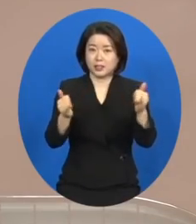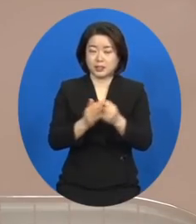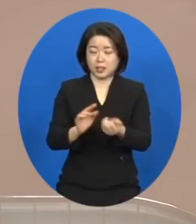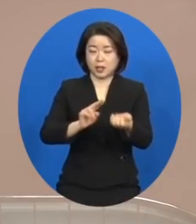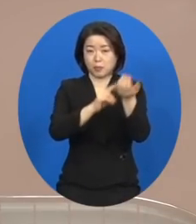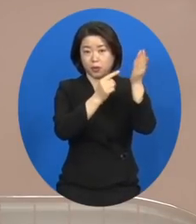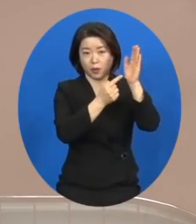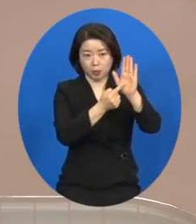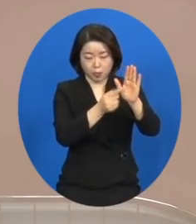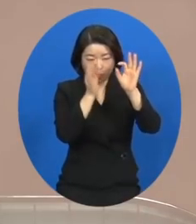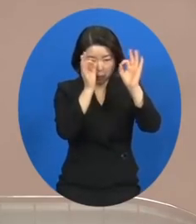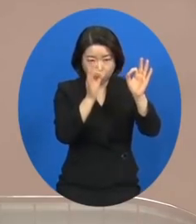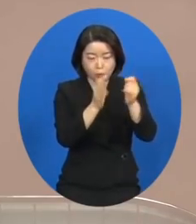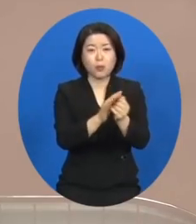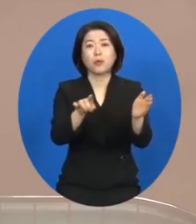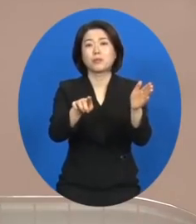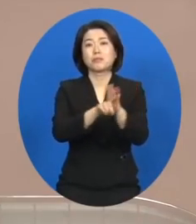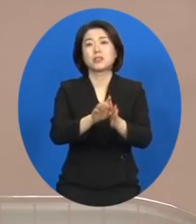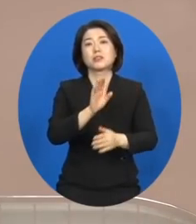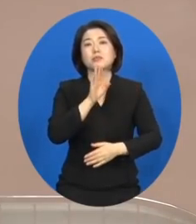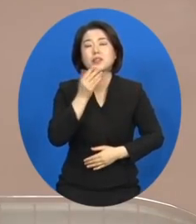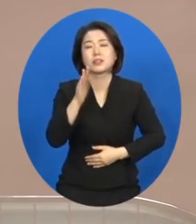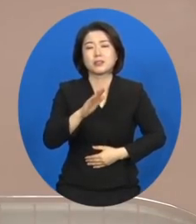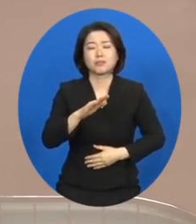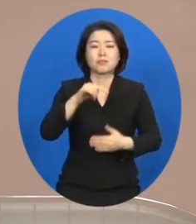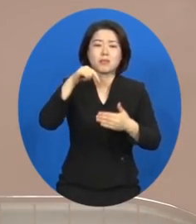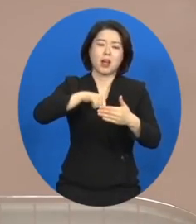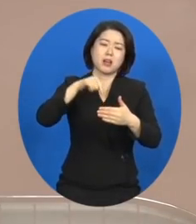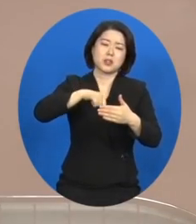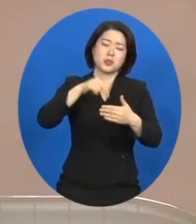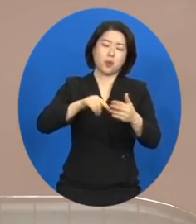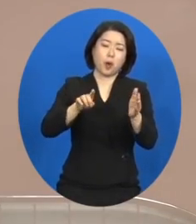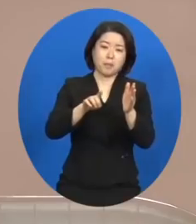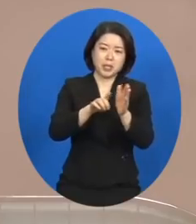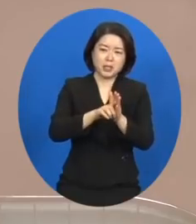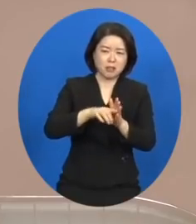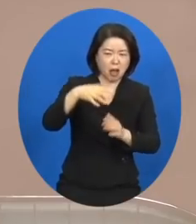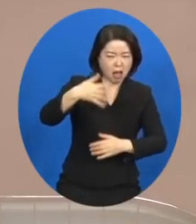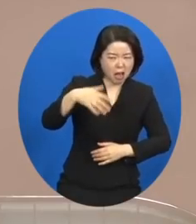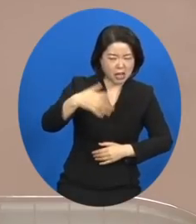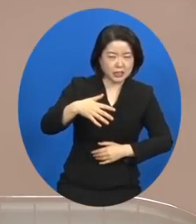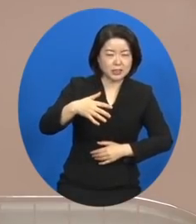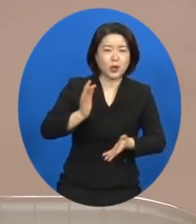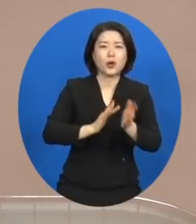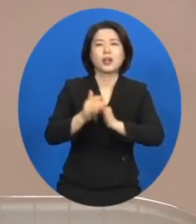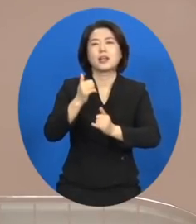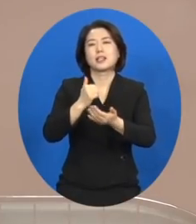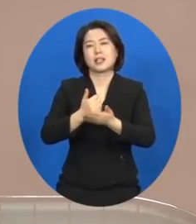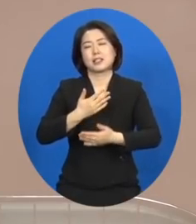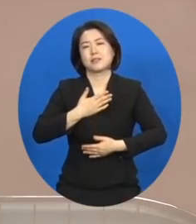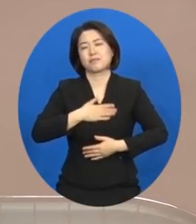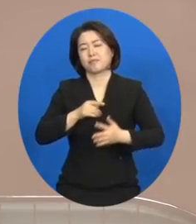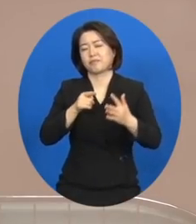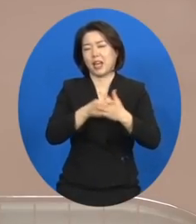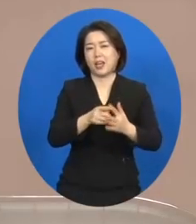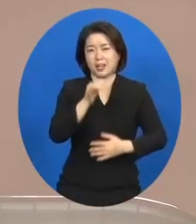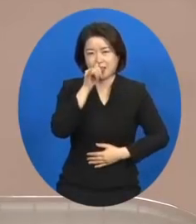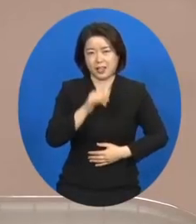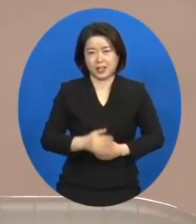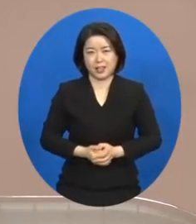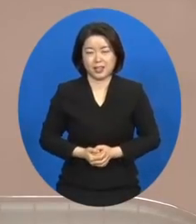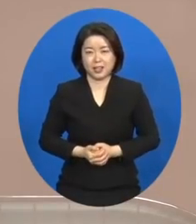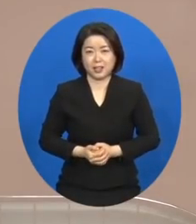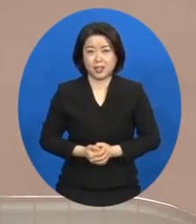보고 믿긴 믿었지만 진짜 믿은 것이 아님을 예수님은 알고 계셨다는 겁니다. 그러면서